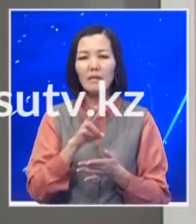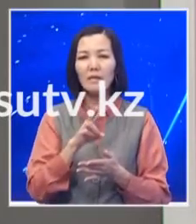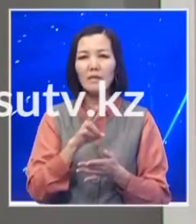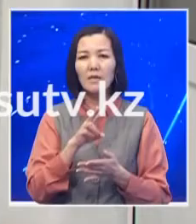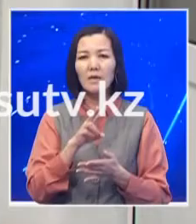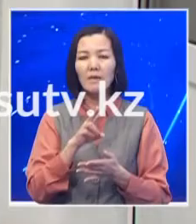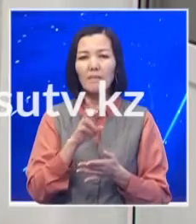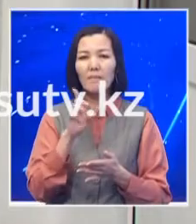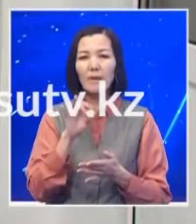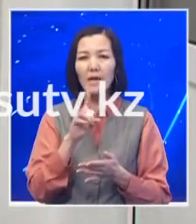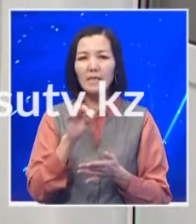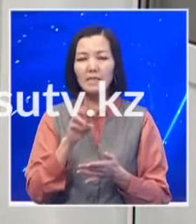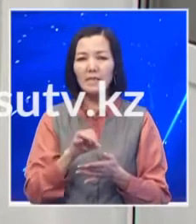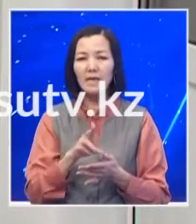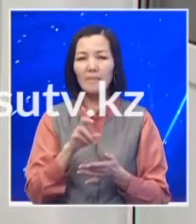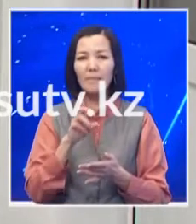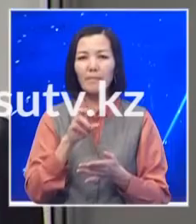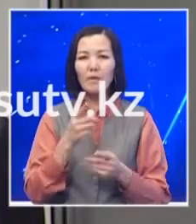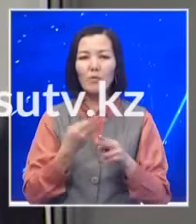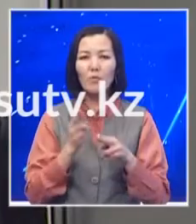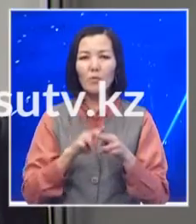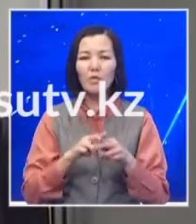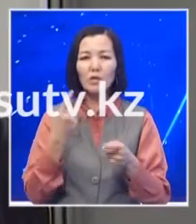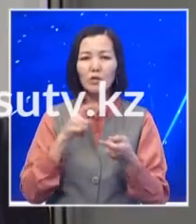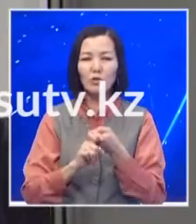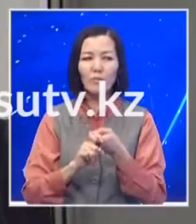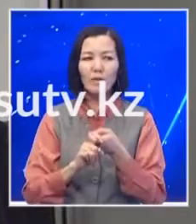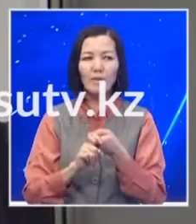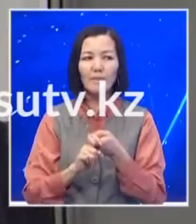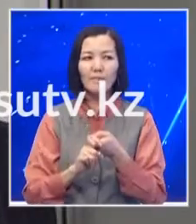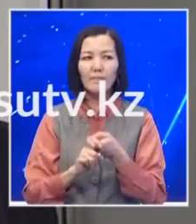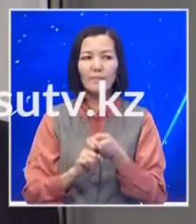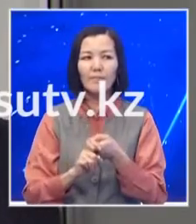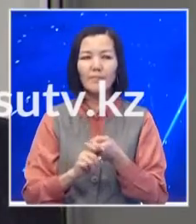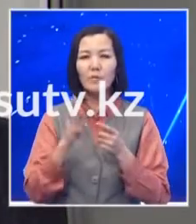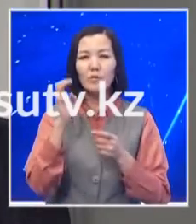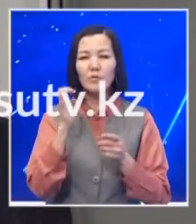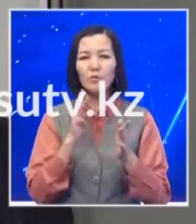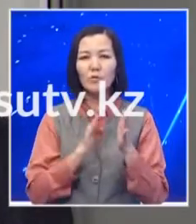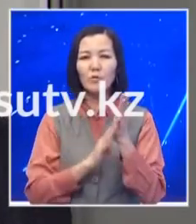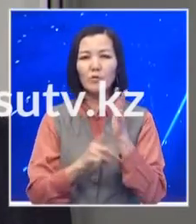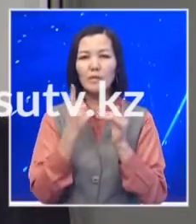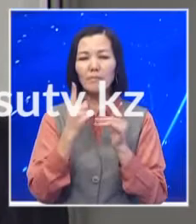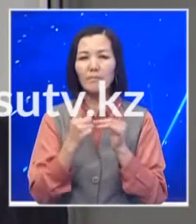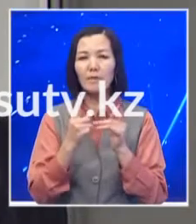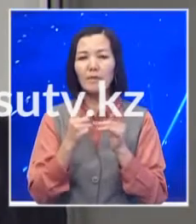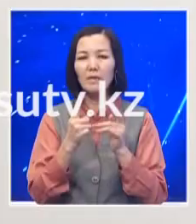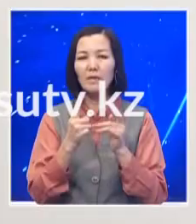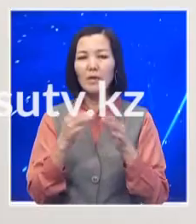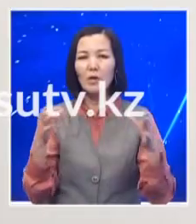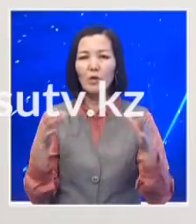штам. Британдық штамы ең жұқпалы. Облыс бойынша бізде 391 мобильдік бригада жұмыс істеп